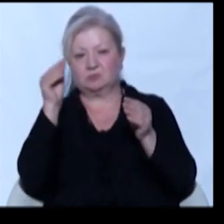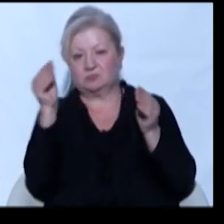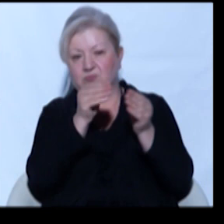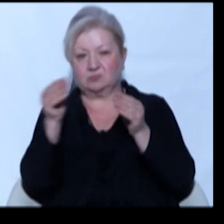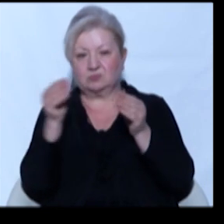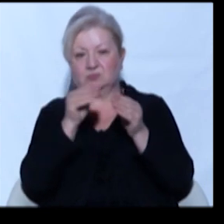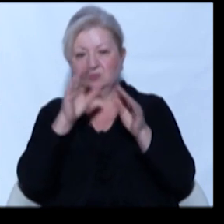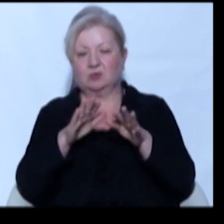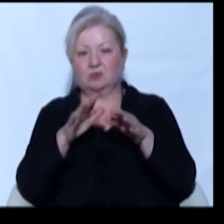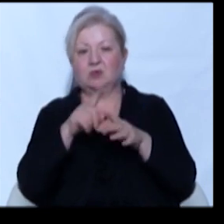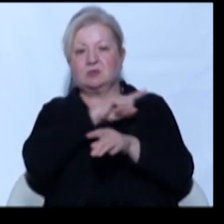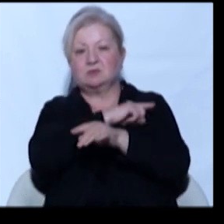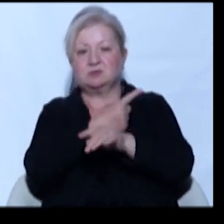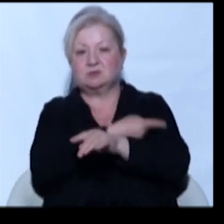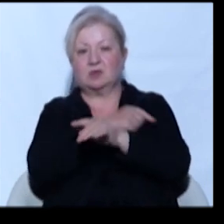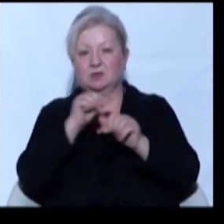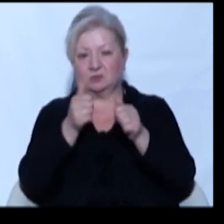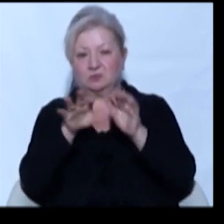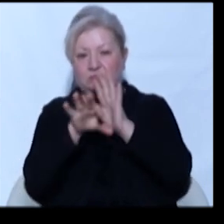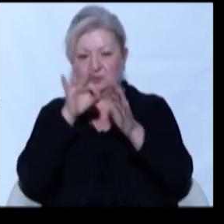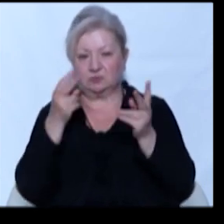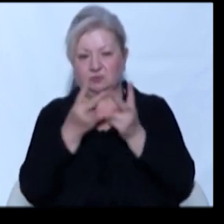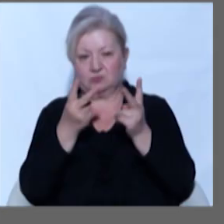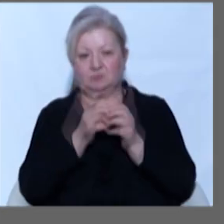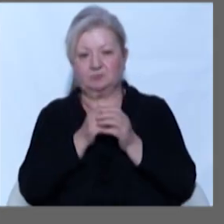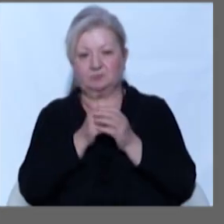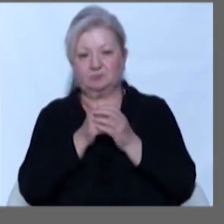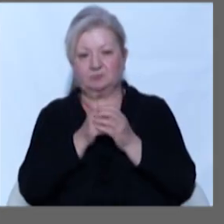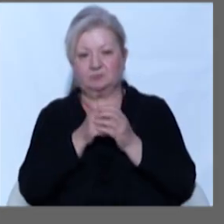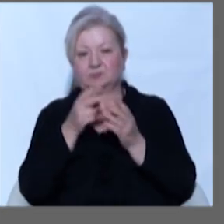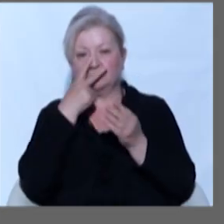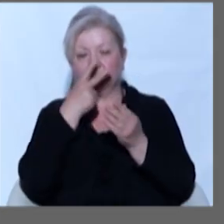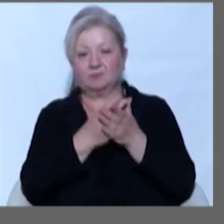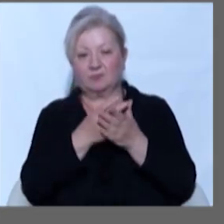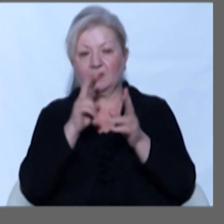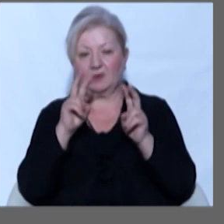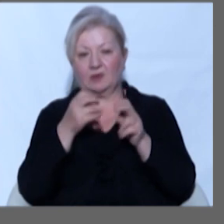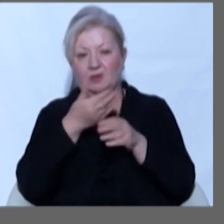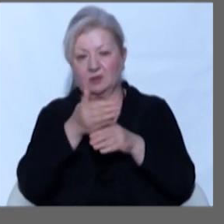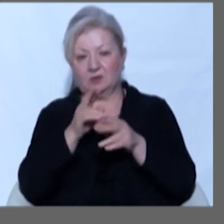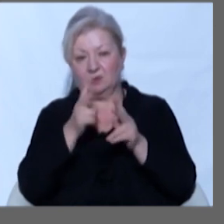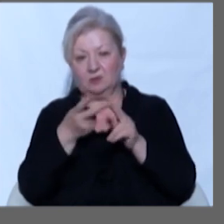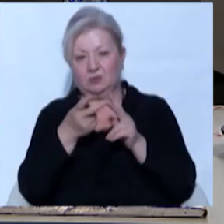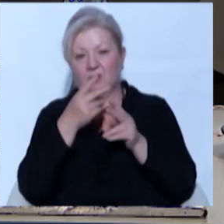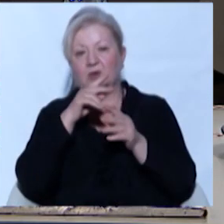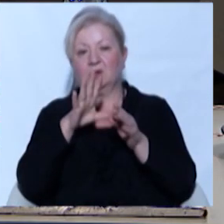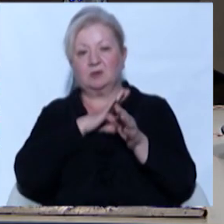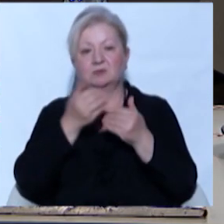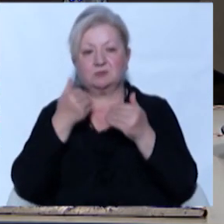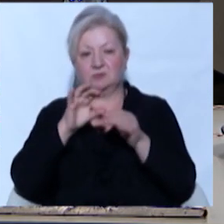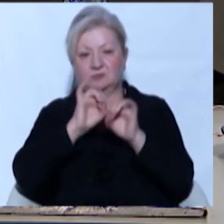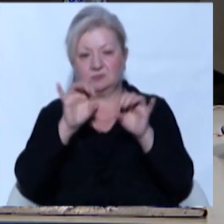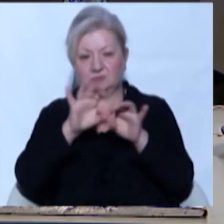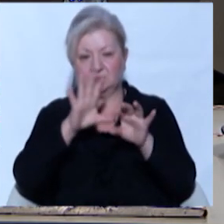მისი ოპტიკური ძალა არის შესარჩევი. განვიხილოთ შემდეგი თემა. პრიზმის შესახებ წეღანაც ვისაუბრეთ